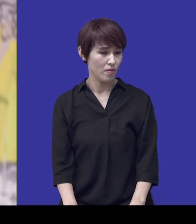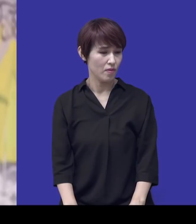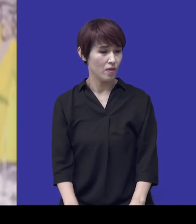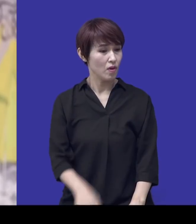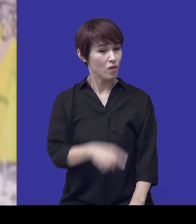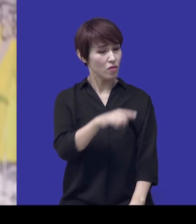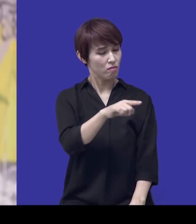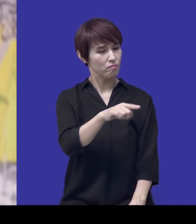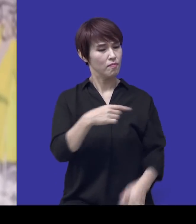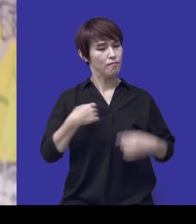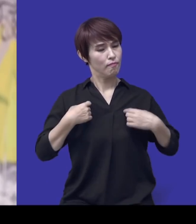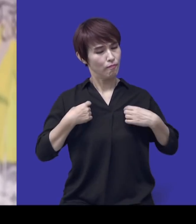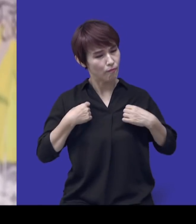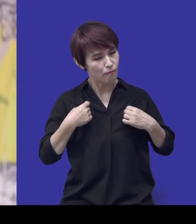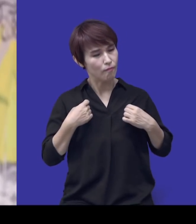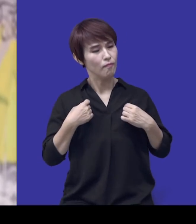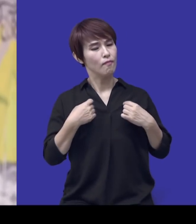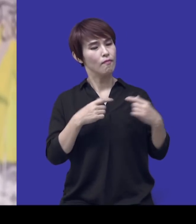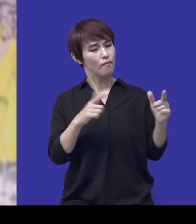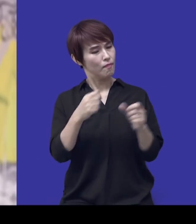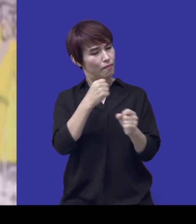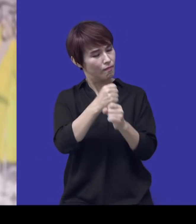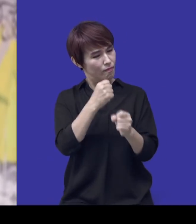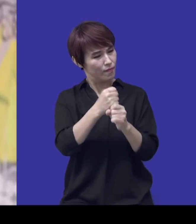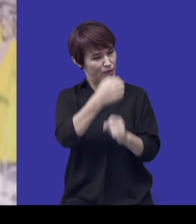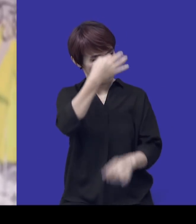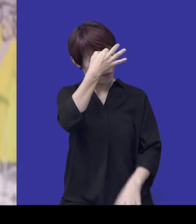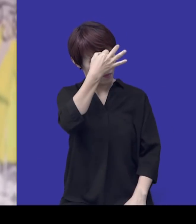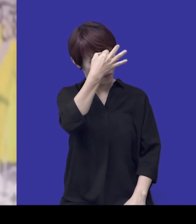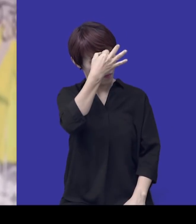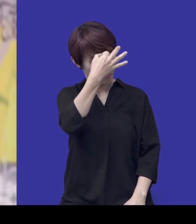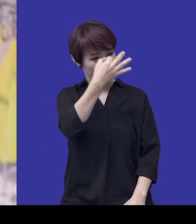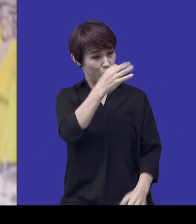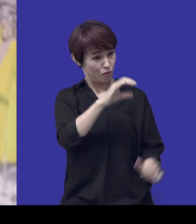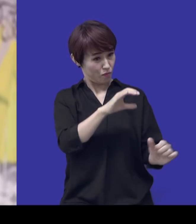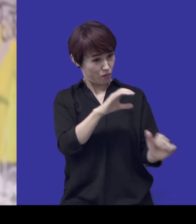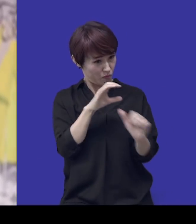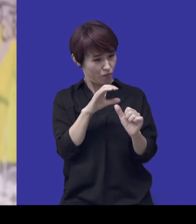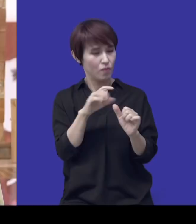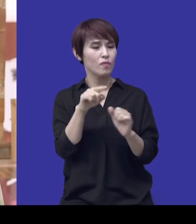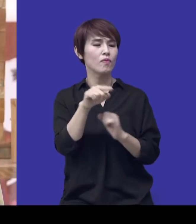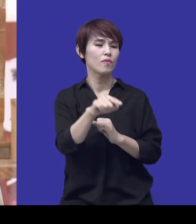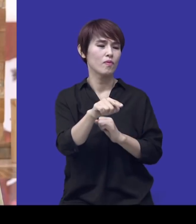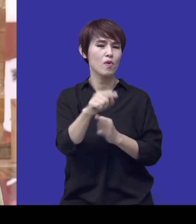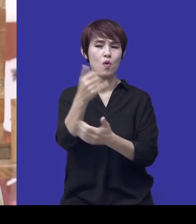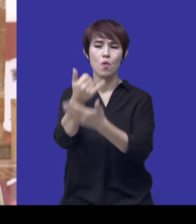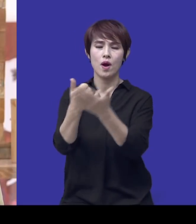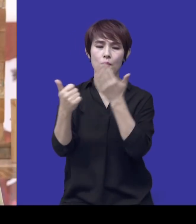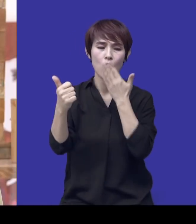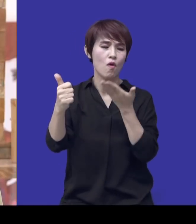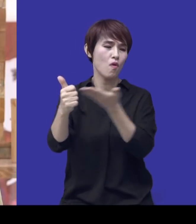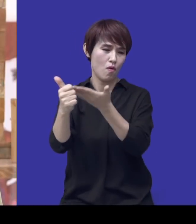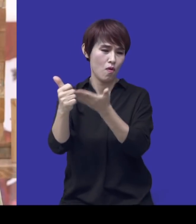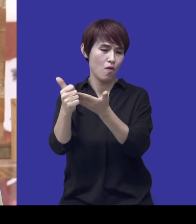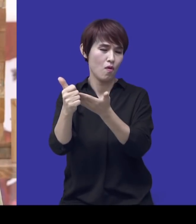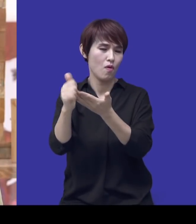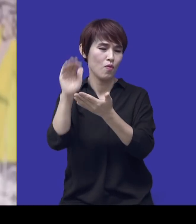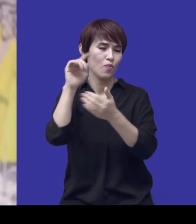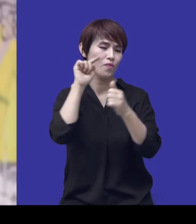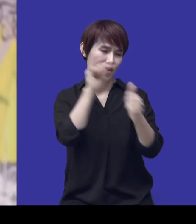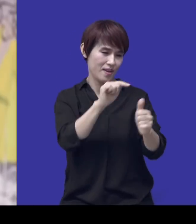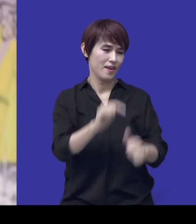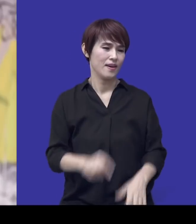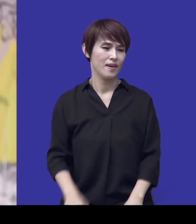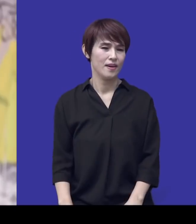그 패션이라는 재능으로 이 고아 아이들을 먹이는 사람이 되라. 네. 네,